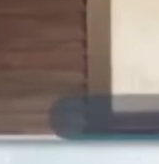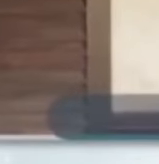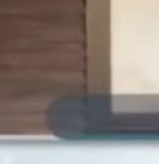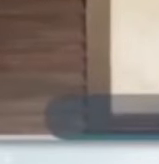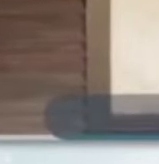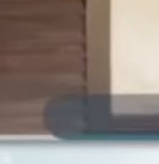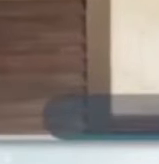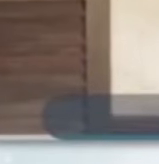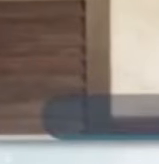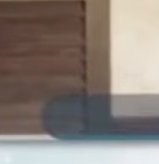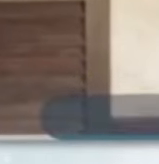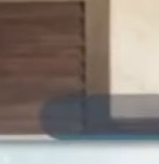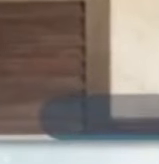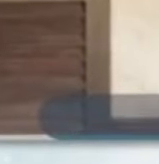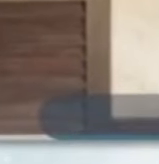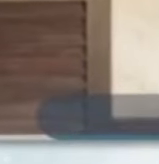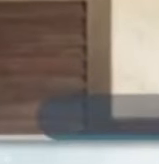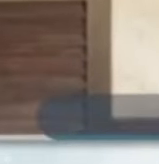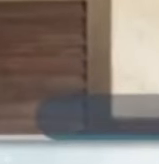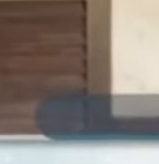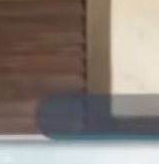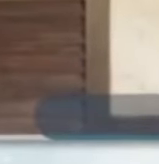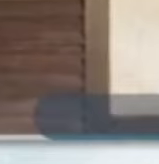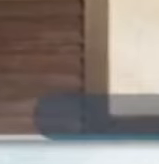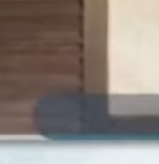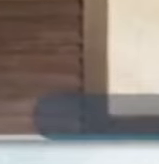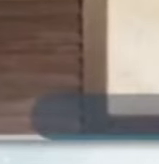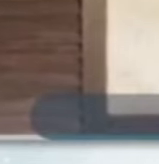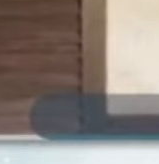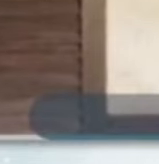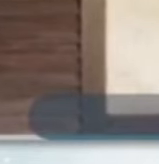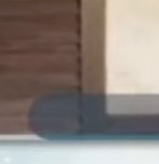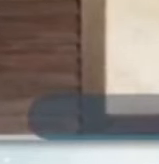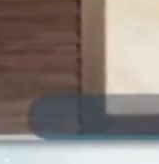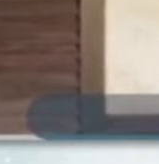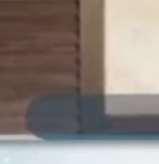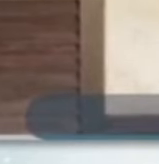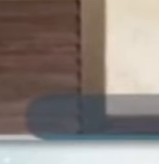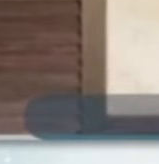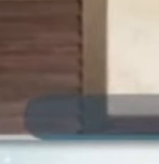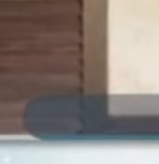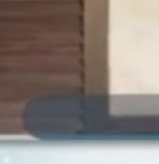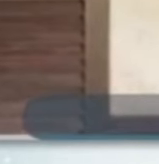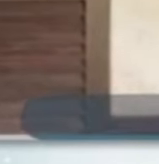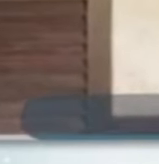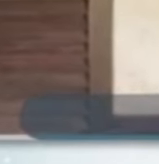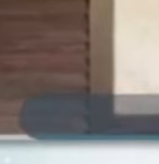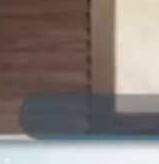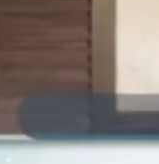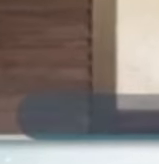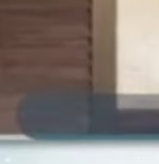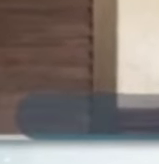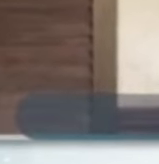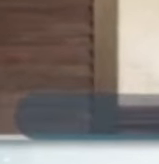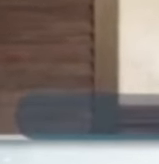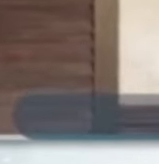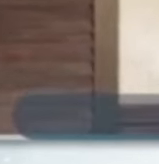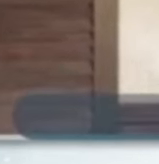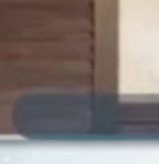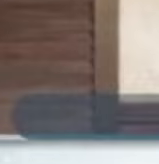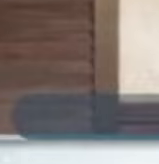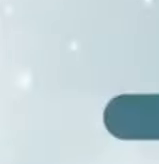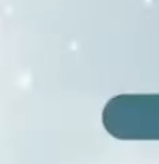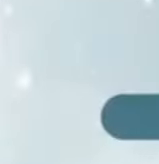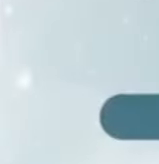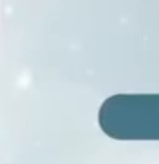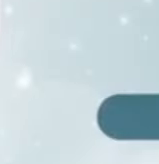mga kapuso? It's Derek Monasterio po ito and I am inviting you to get a copy of my latest single, Virgo. Napapanahon,